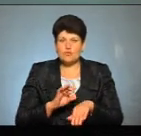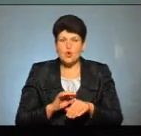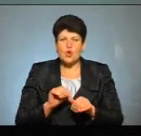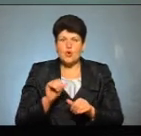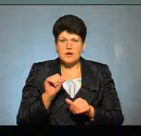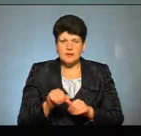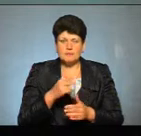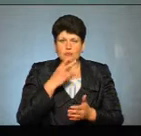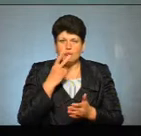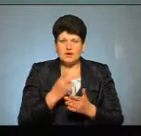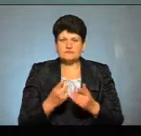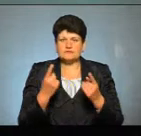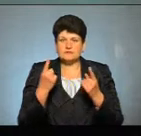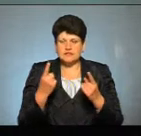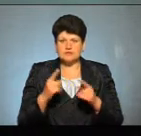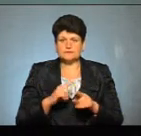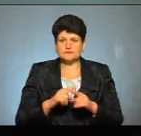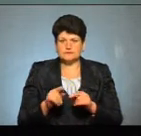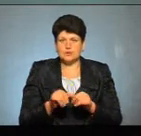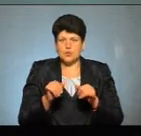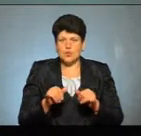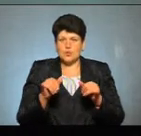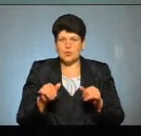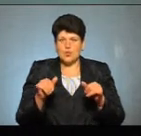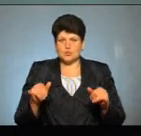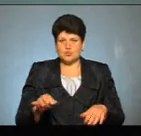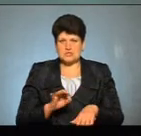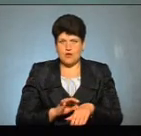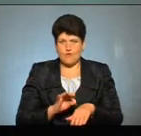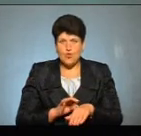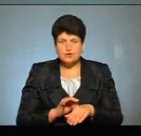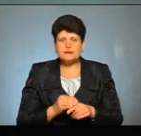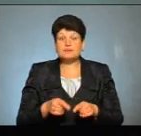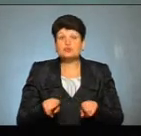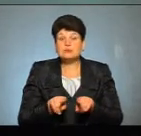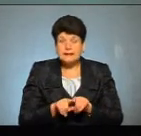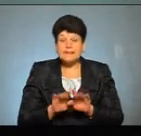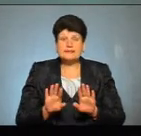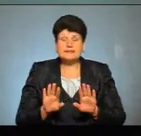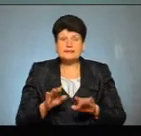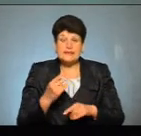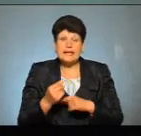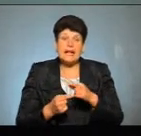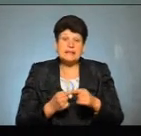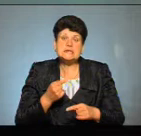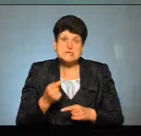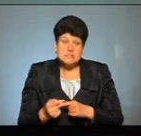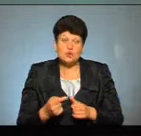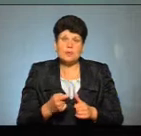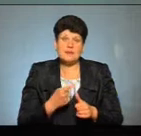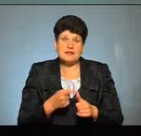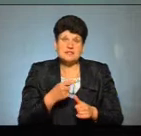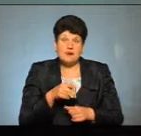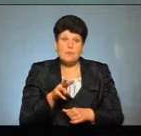них демонструють високі темпи росту захворюваності. Так, традиційно ми називаємо